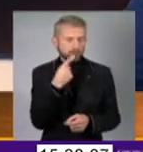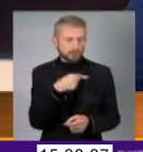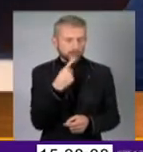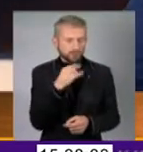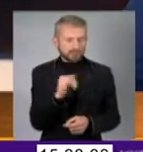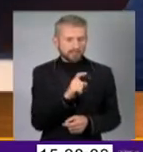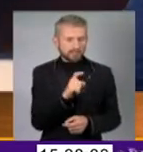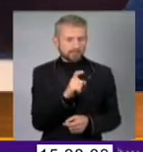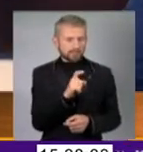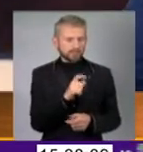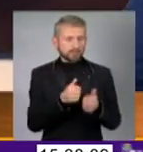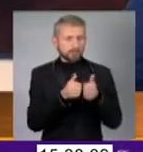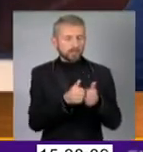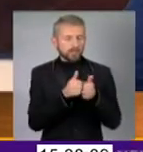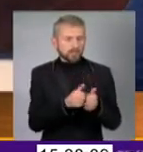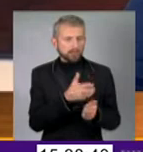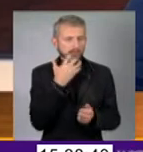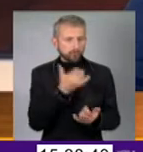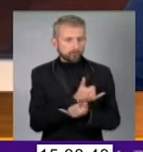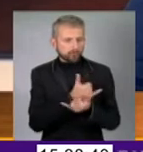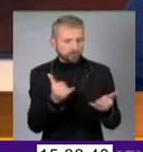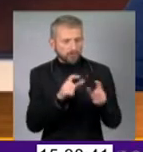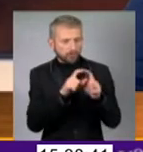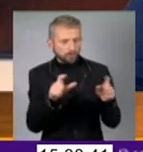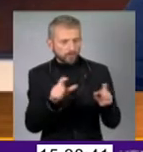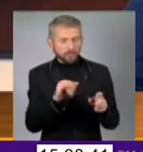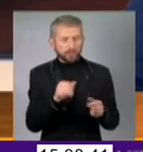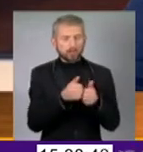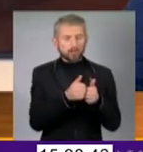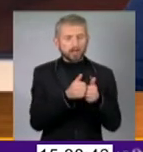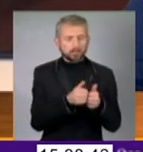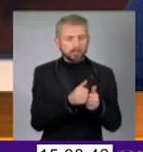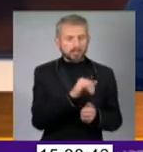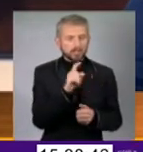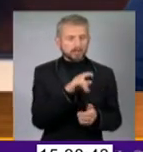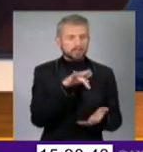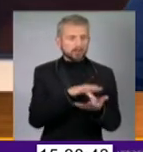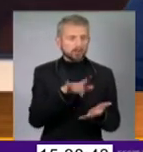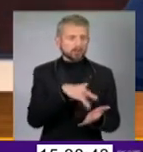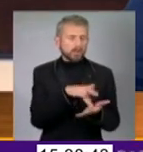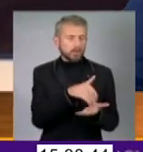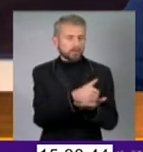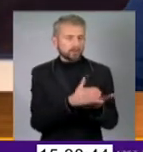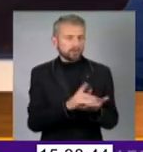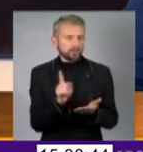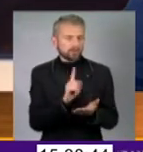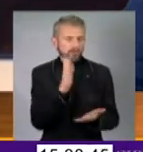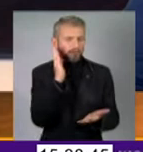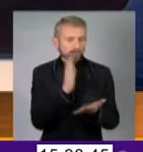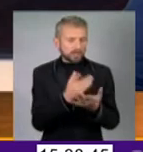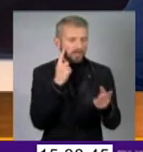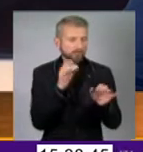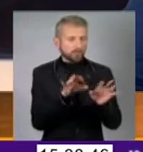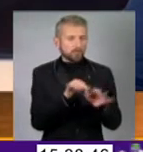із колегами з теплопостачальних компаній, із колегами Центру комунального сервісу, що безпосередньо